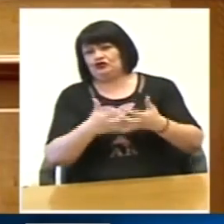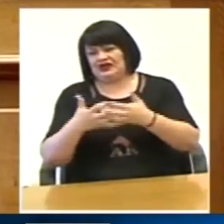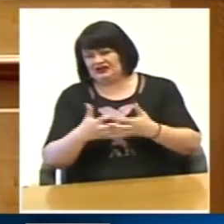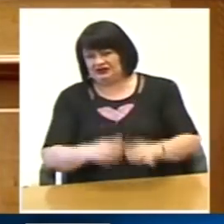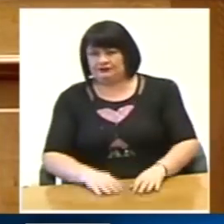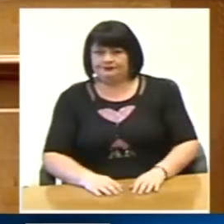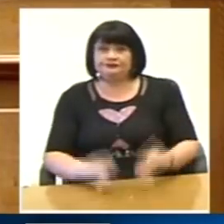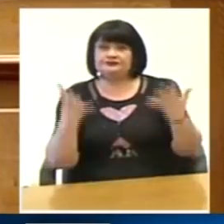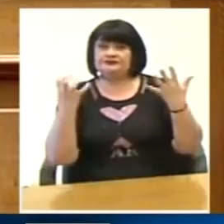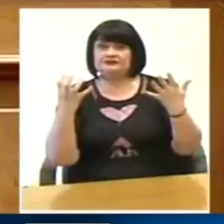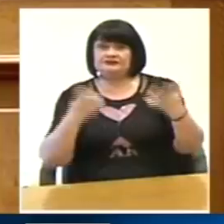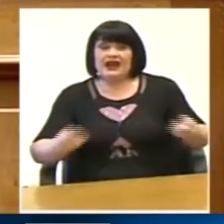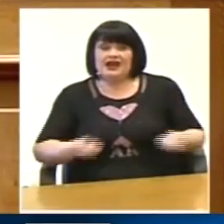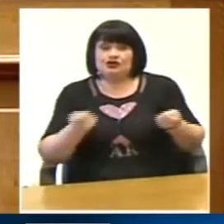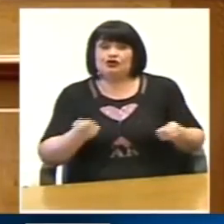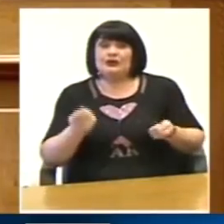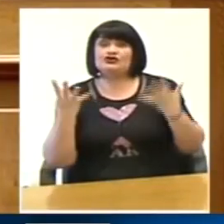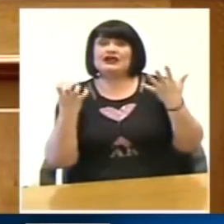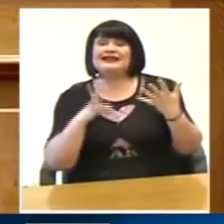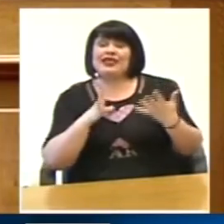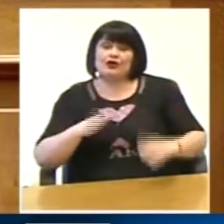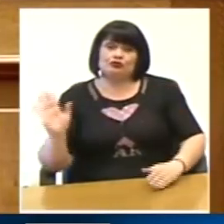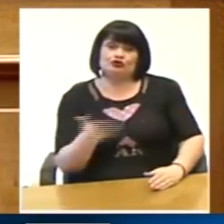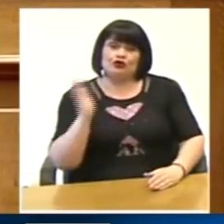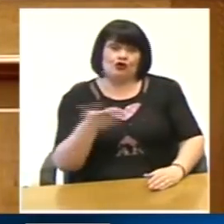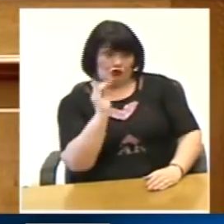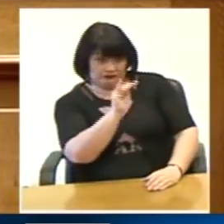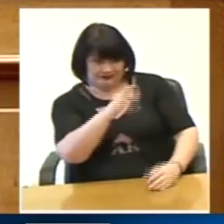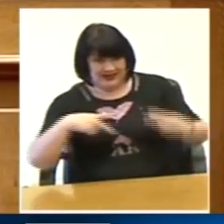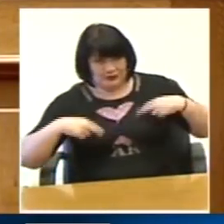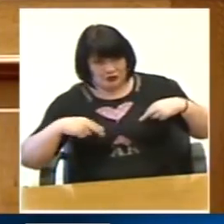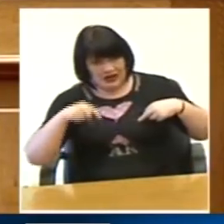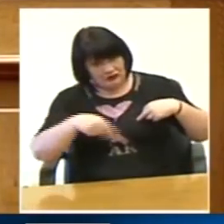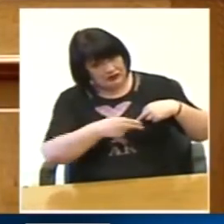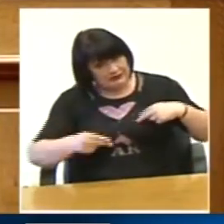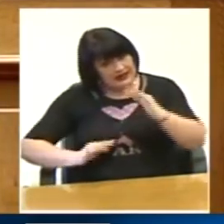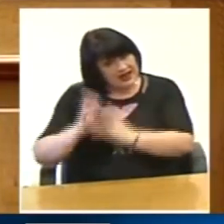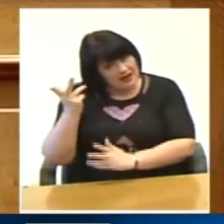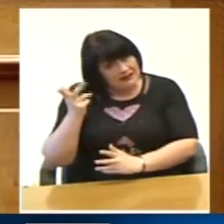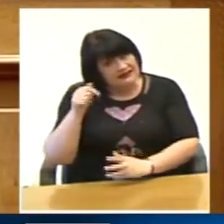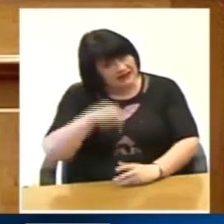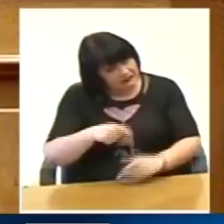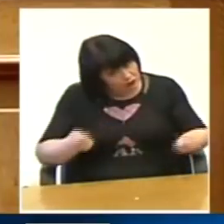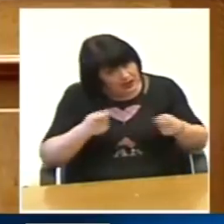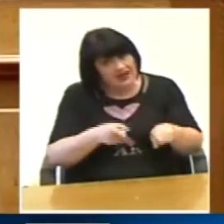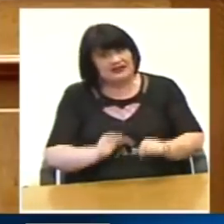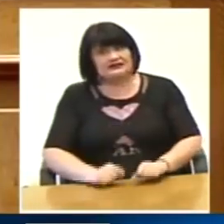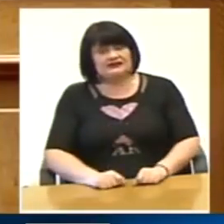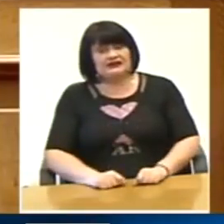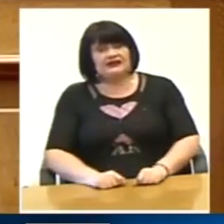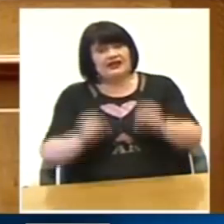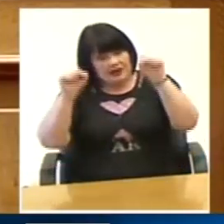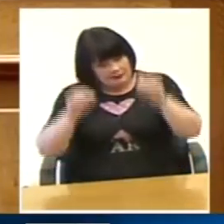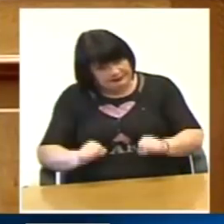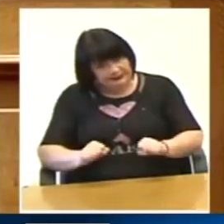90 εργαζόμενους στον δρόμο. Αυτό είναι η ανάπτυξή σας, κύριε Υπουργή. Αυτή είναι η ανάπτυξή σας. Το κλείσιμο λοιπόν